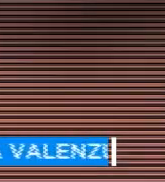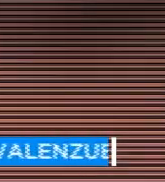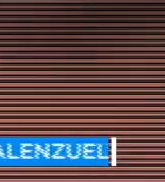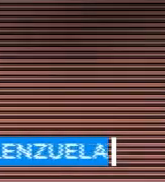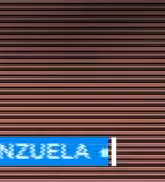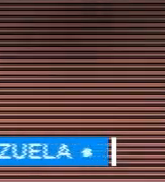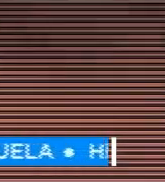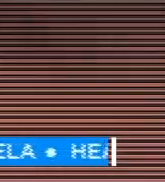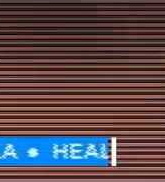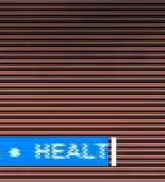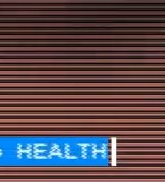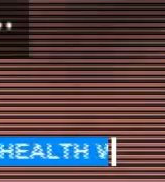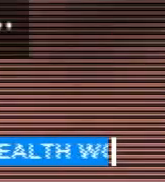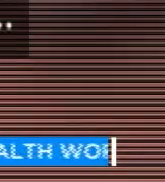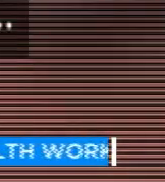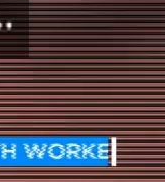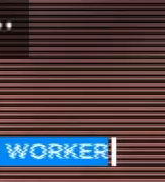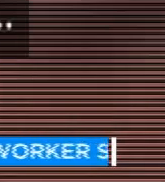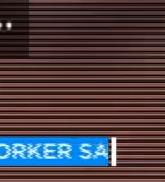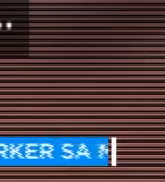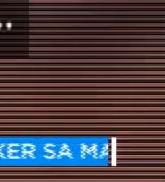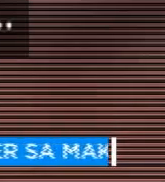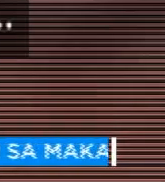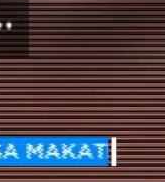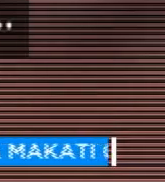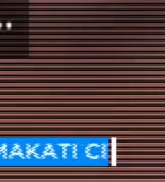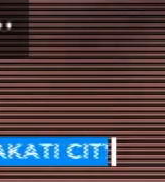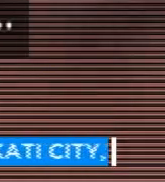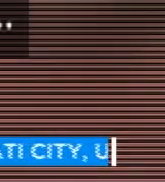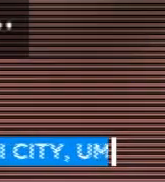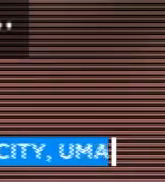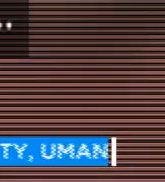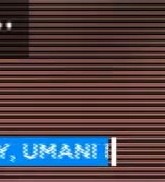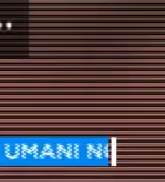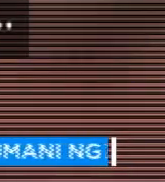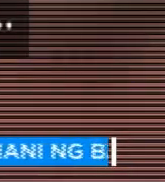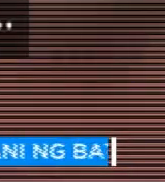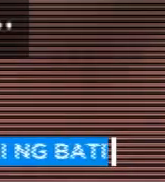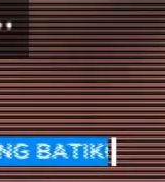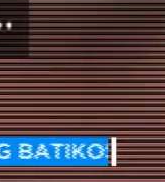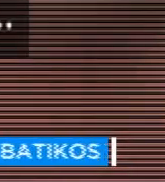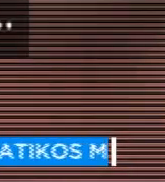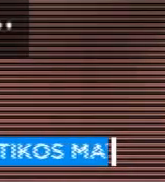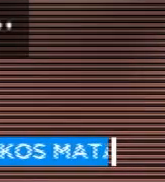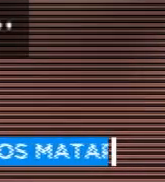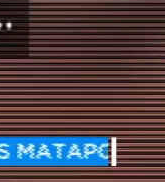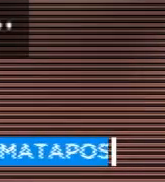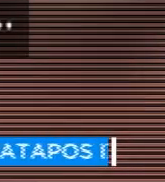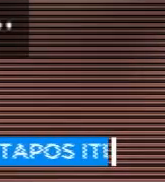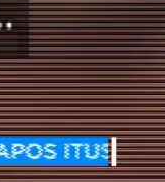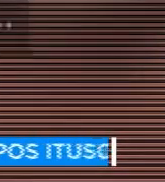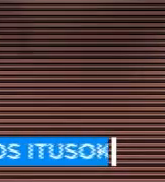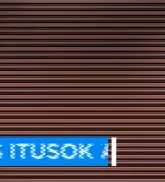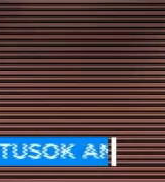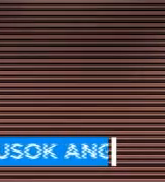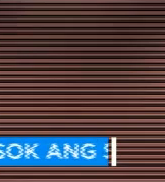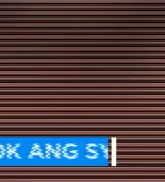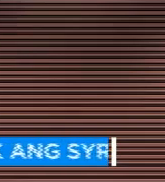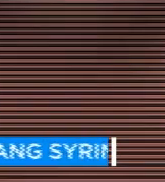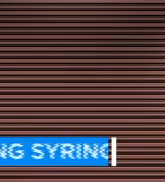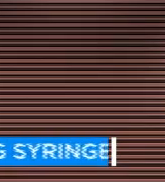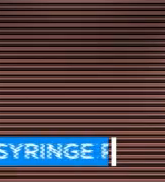Sige po, ate. Okay. Relax, relax na, ma'am. Relax. Okay, tusok na ako. 1, 2, 3.